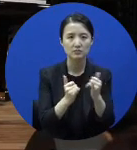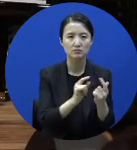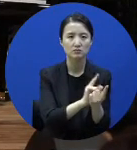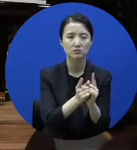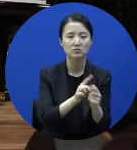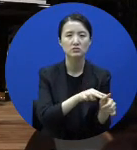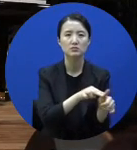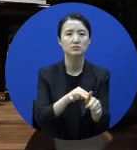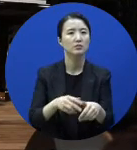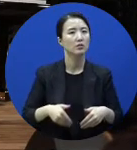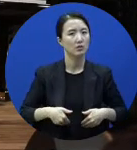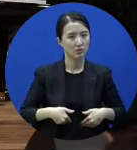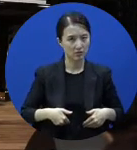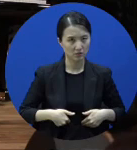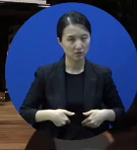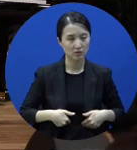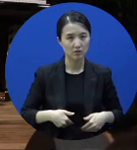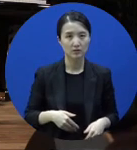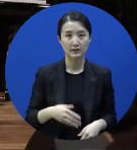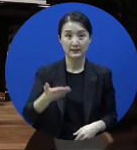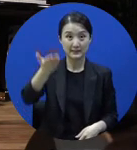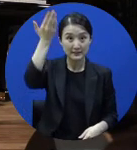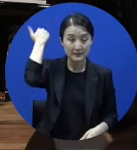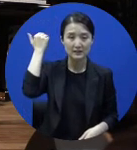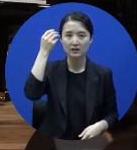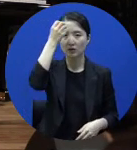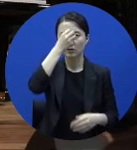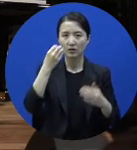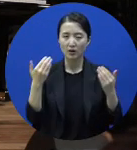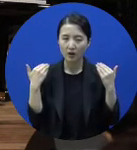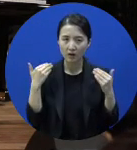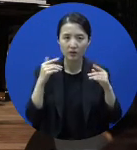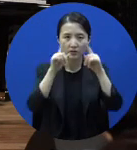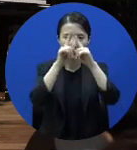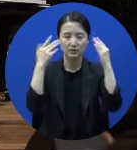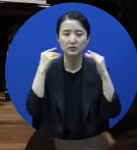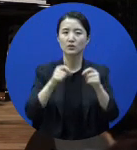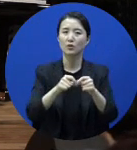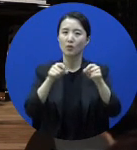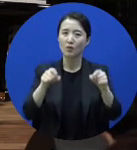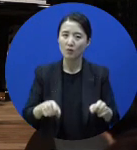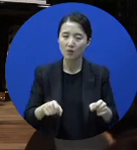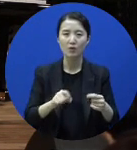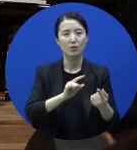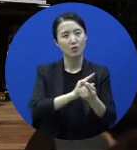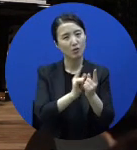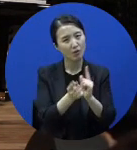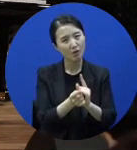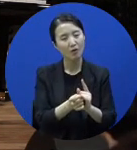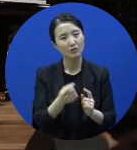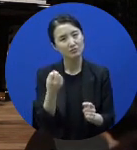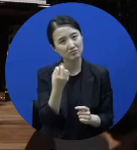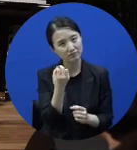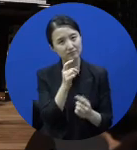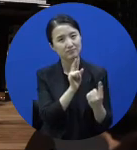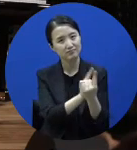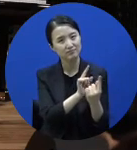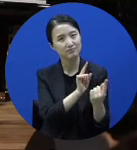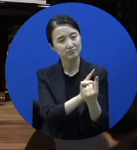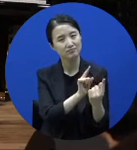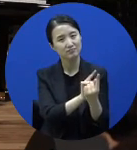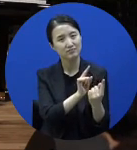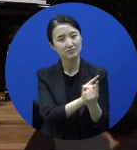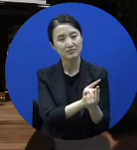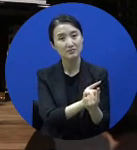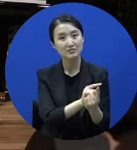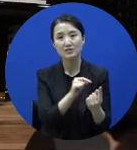거죠. 그러니까 옛날에 우리 고등학교나 대학교나 우리 동우처럼 계속 만나는 서로의 어떤 관계가 뭐 이렇게 없어도 만나는 경우가